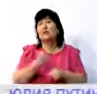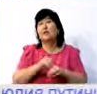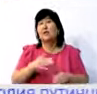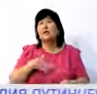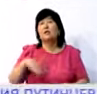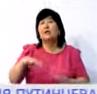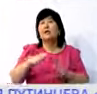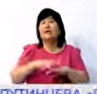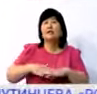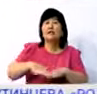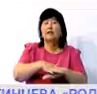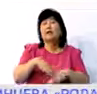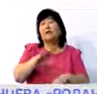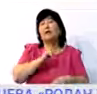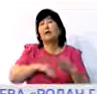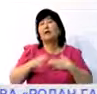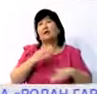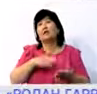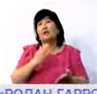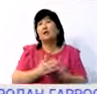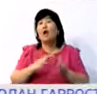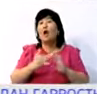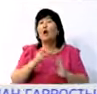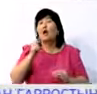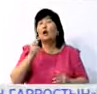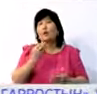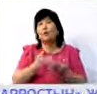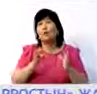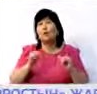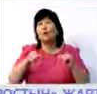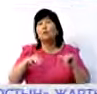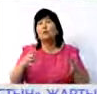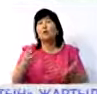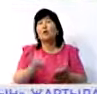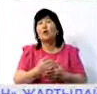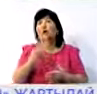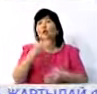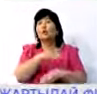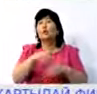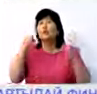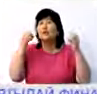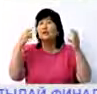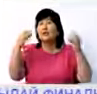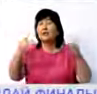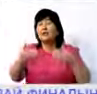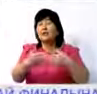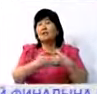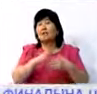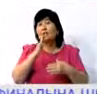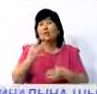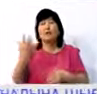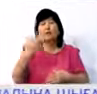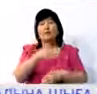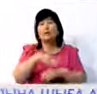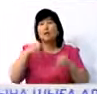ел халық осының бәріне ырза бәріне. Жалпы ауылда әлеуметтік мәселелер оң шешімін тауып келеді. Төрт көше жарықтандырылған, жақын күндері бесіншісіне